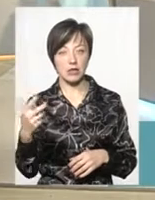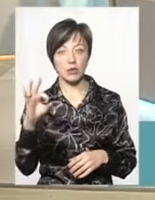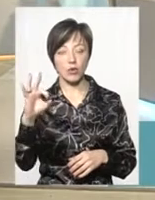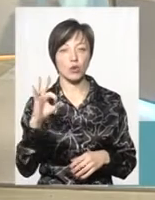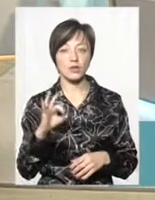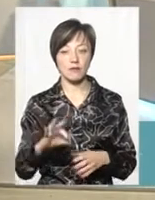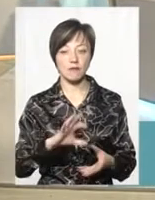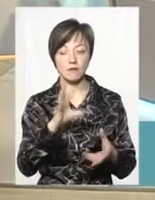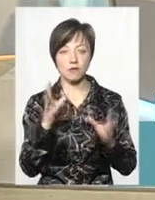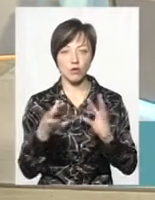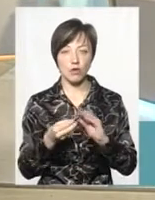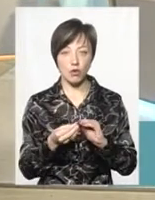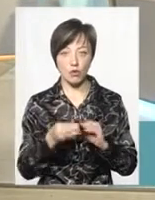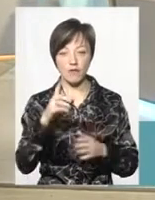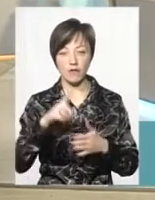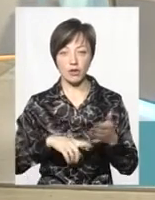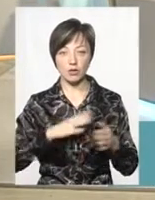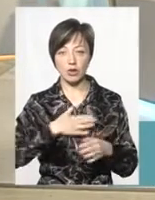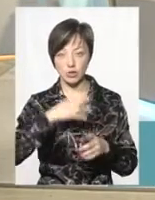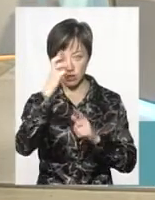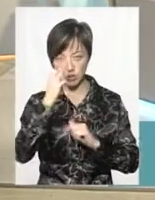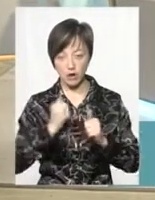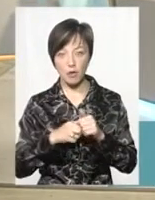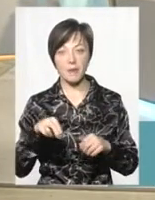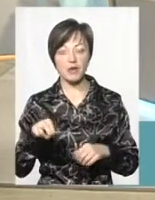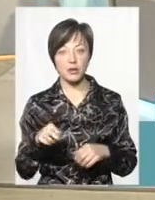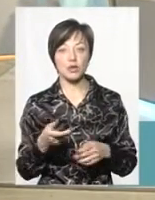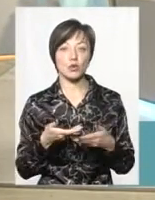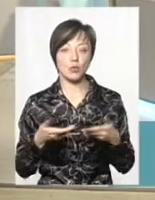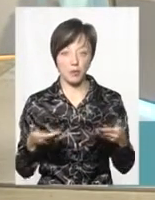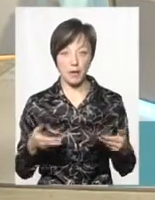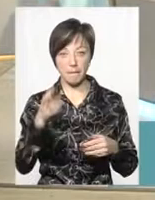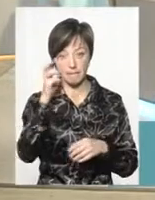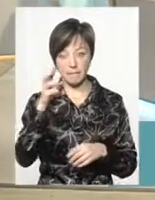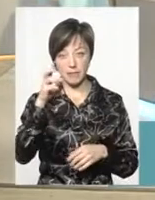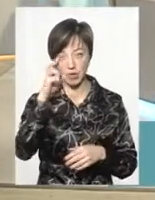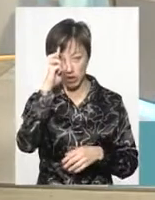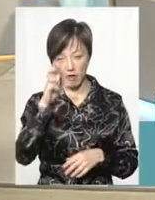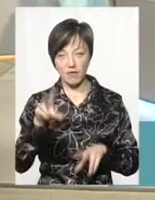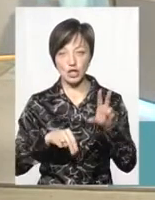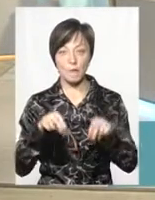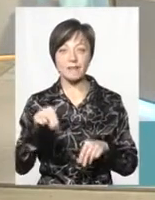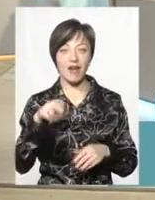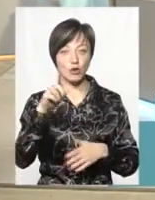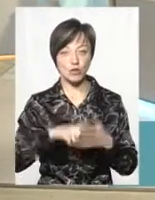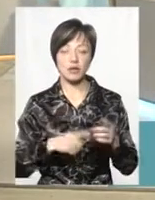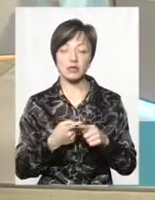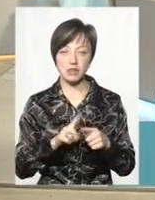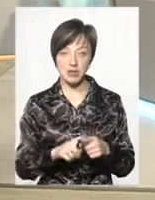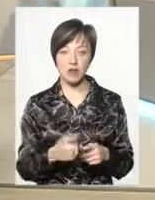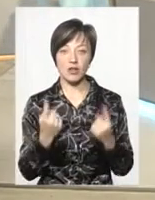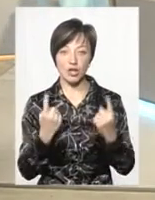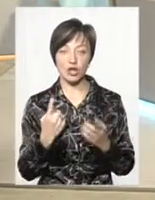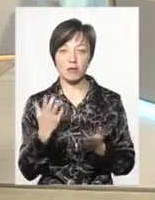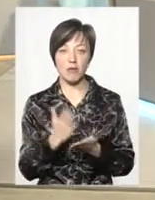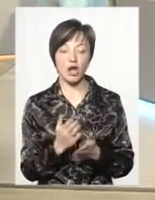53% всього віруючих нашої держави православні. Тому ми православна держава рахуємося. І це відіграє важливу роль, тому